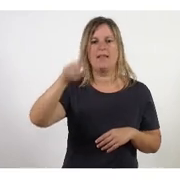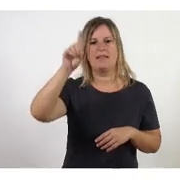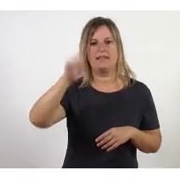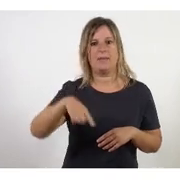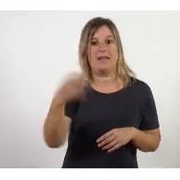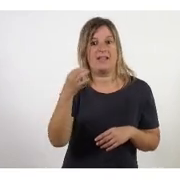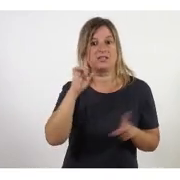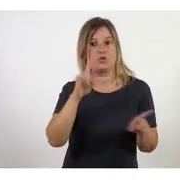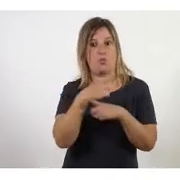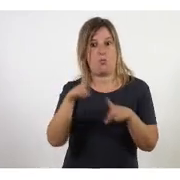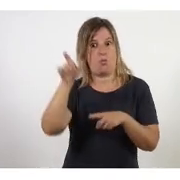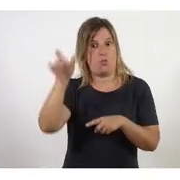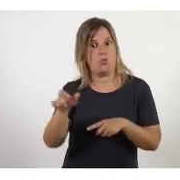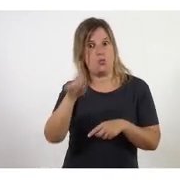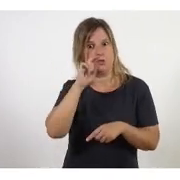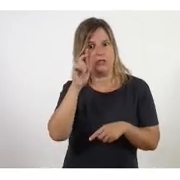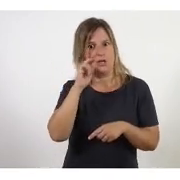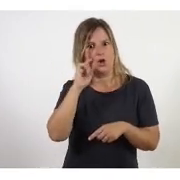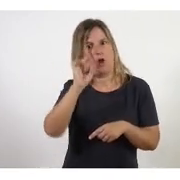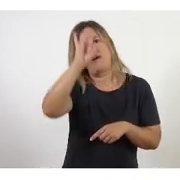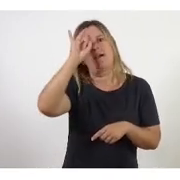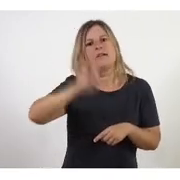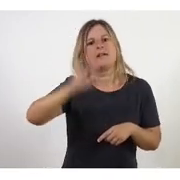artista, és un músic que crea,